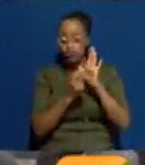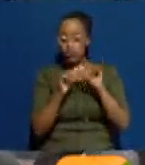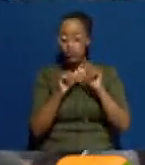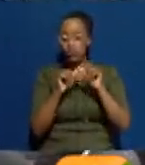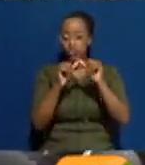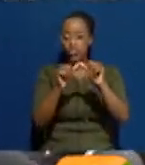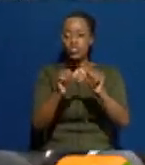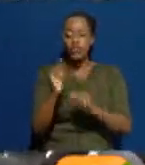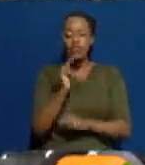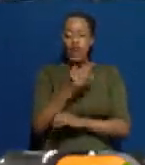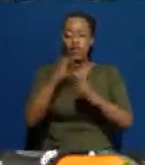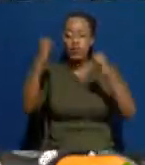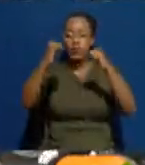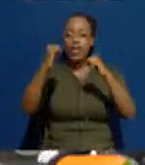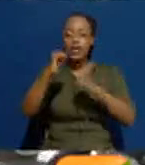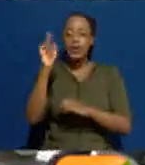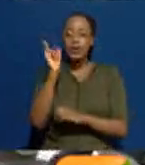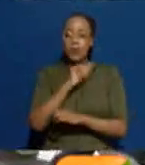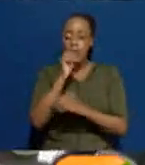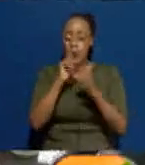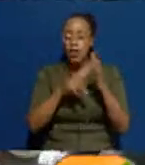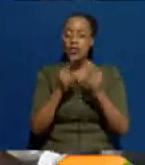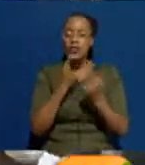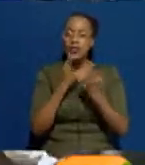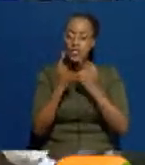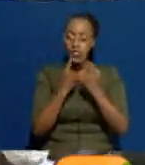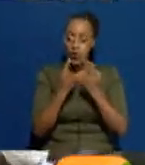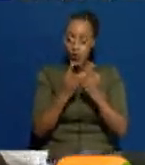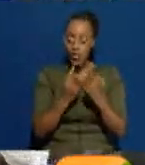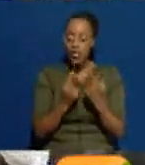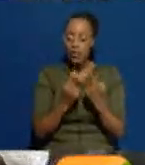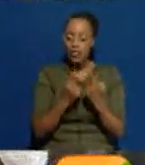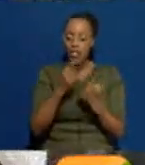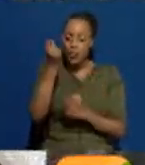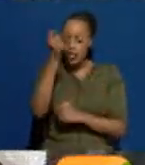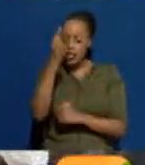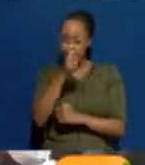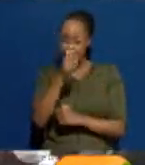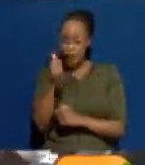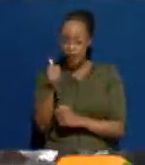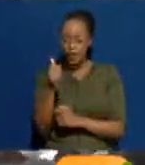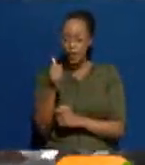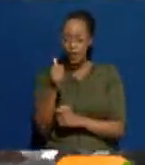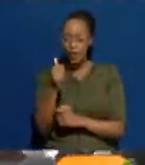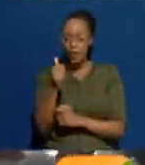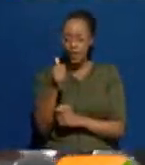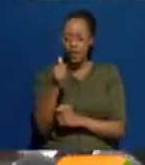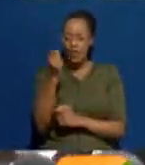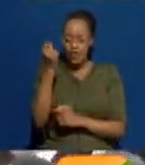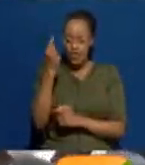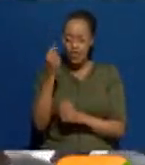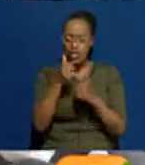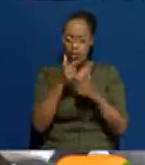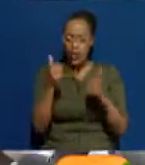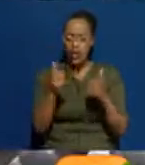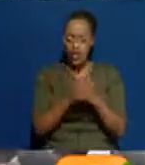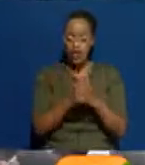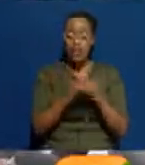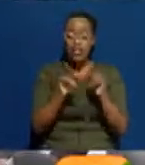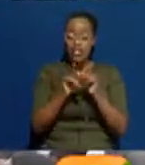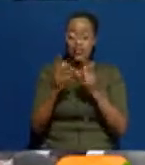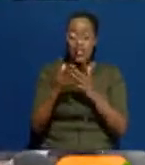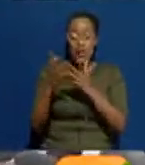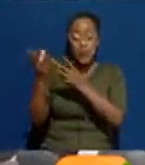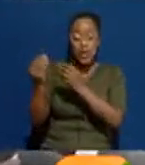kuendelea. Tulikubaliana na wao ya kwamba tuongee. Sijui kama tunaelewana. Wakawacha mambo ya kuongea, wakaenda